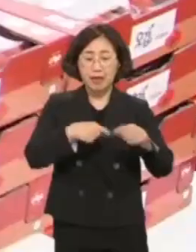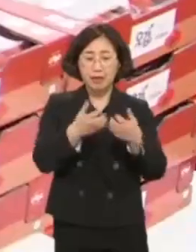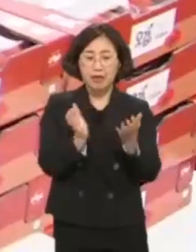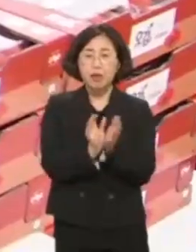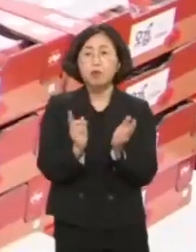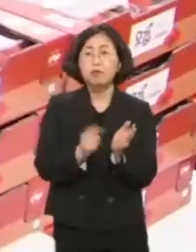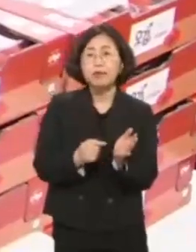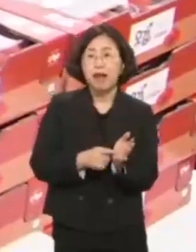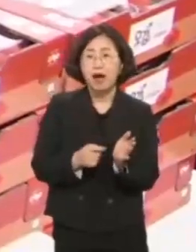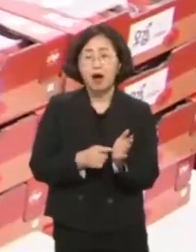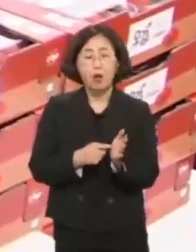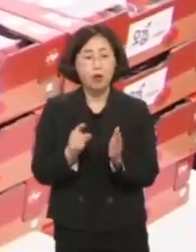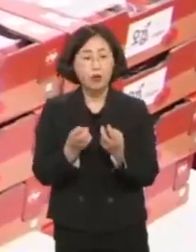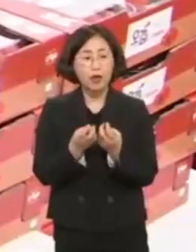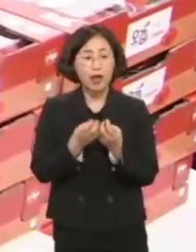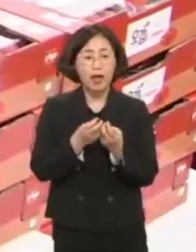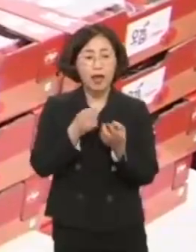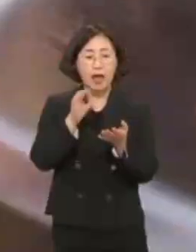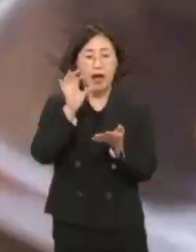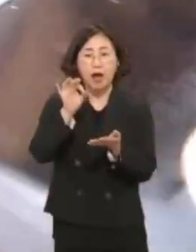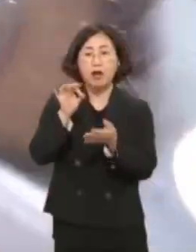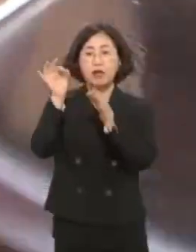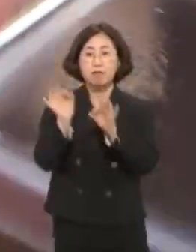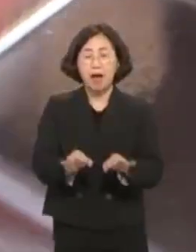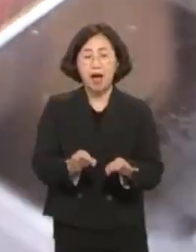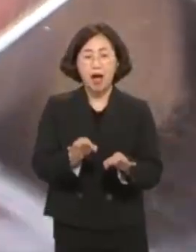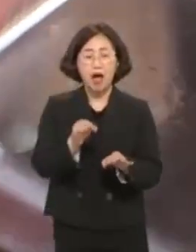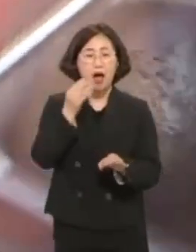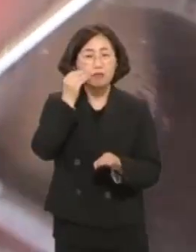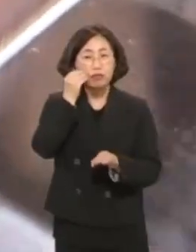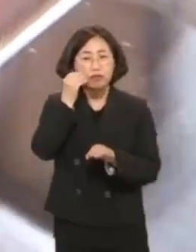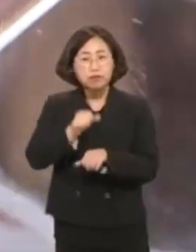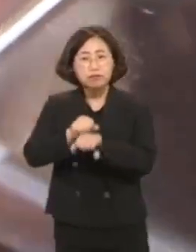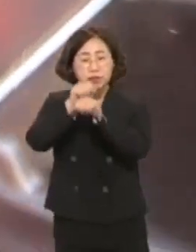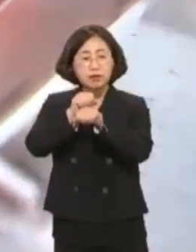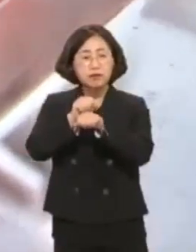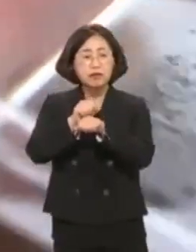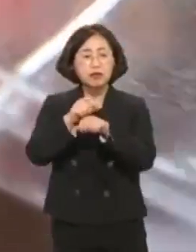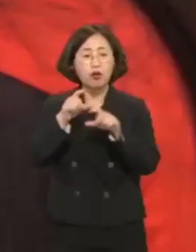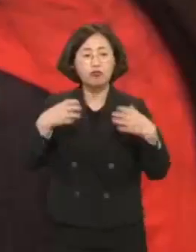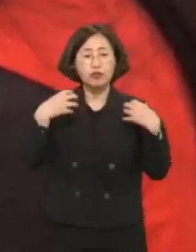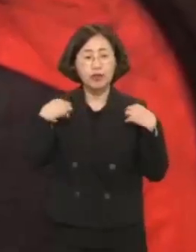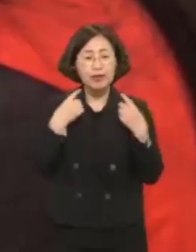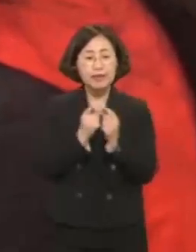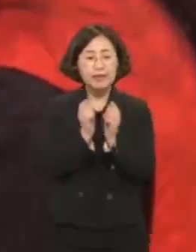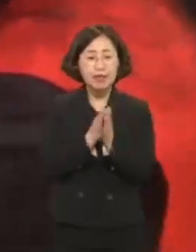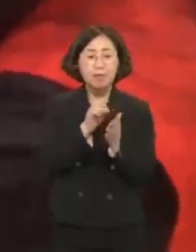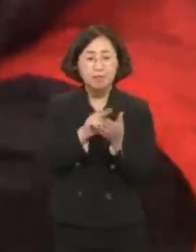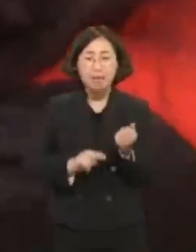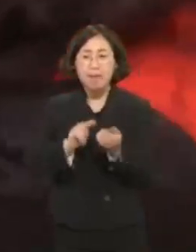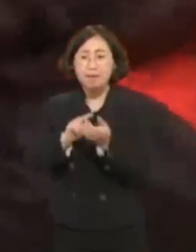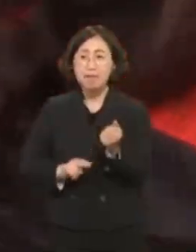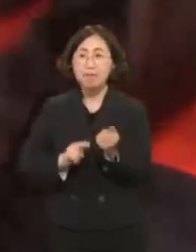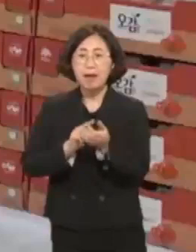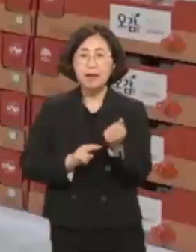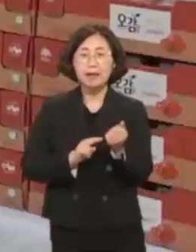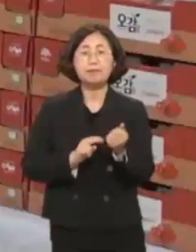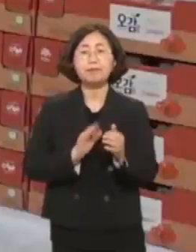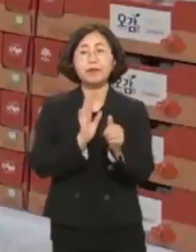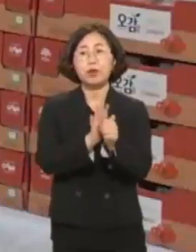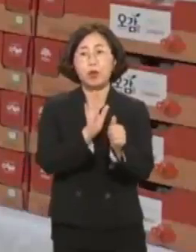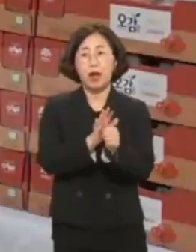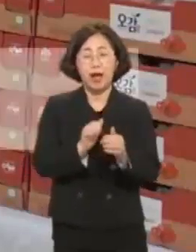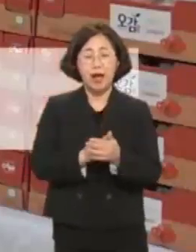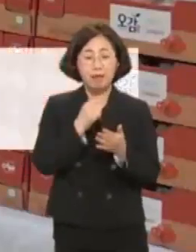걸렸습니다. 가격이 바닥을 치고 재고가 쌓이면서 아예 군청에서 직접 판매에 나서고 있는 형편입니다. 피해를